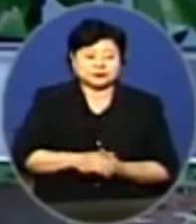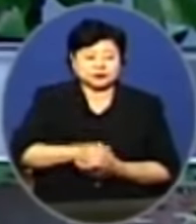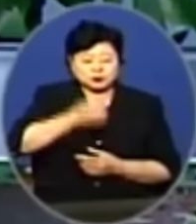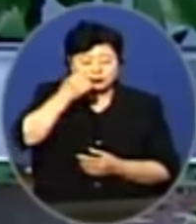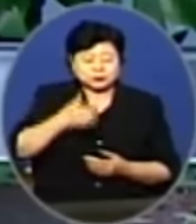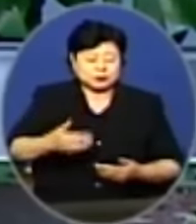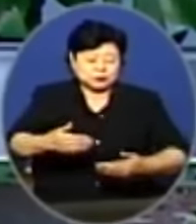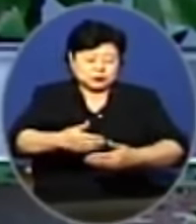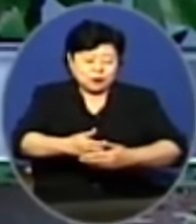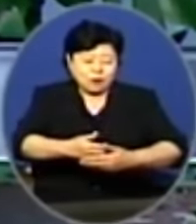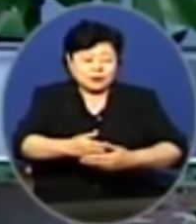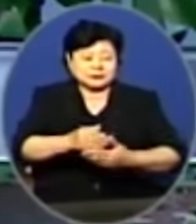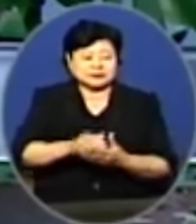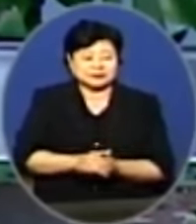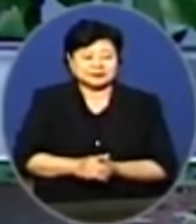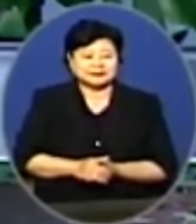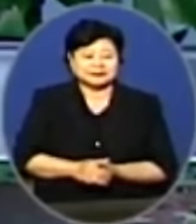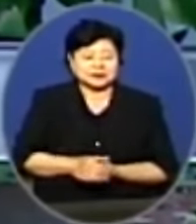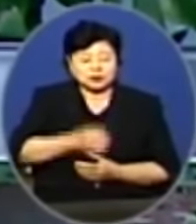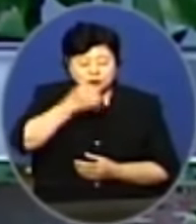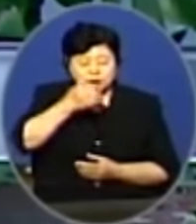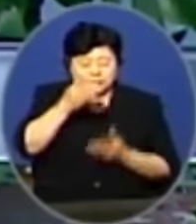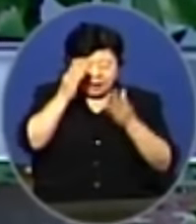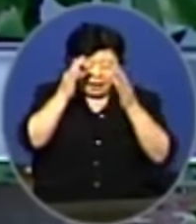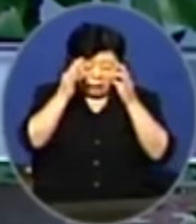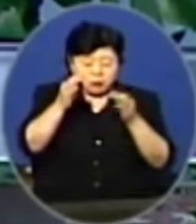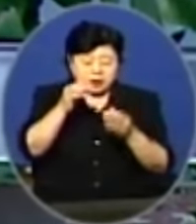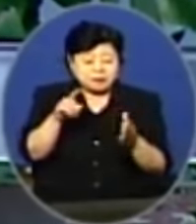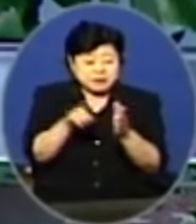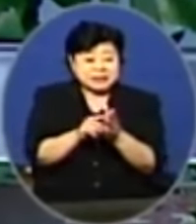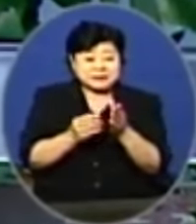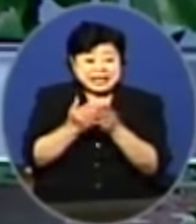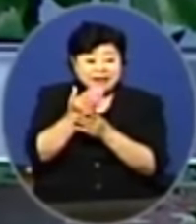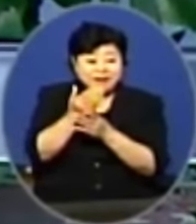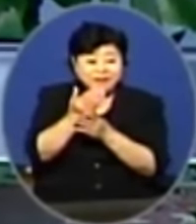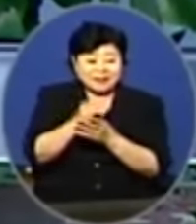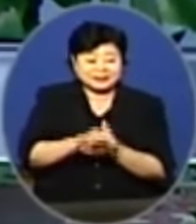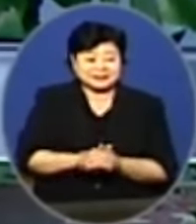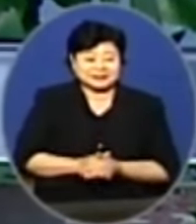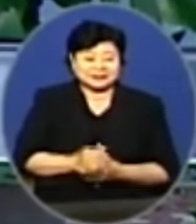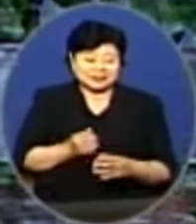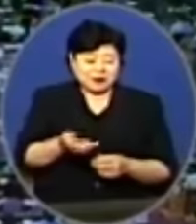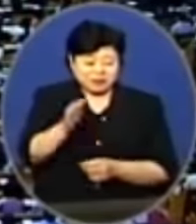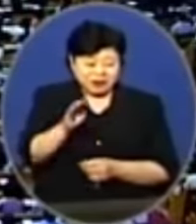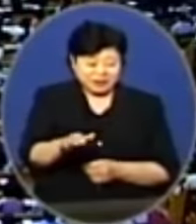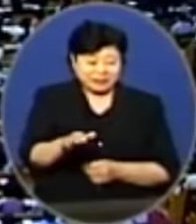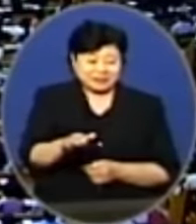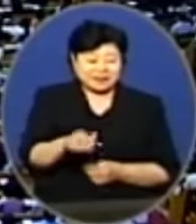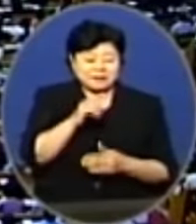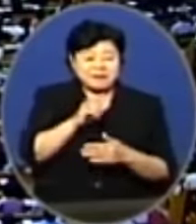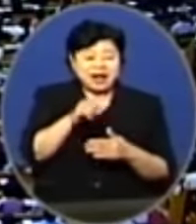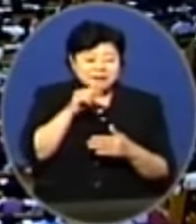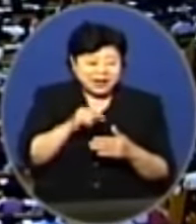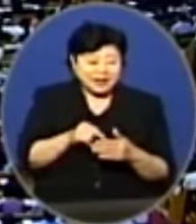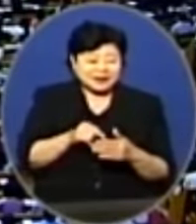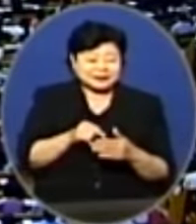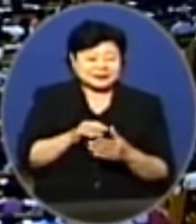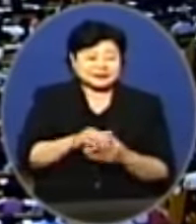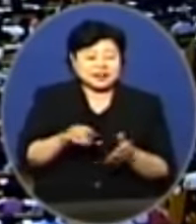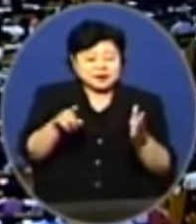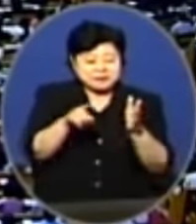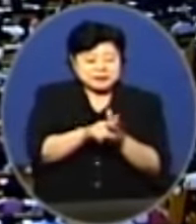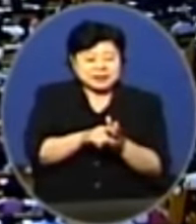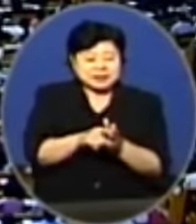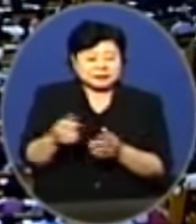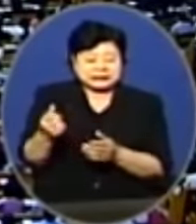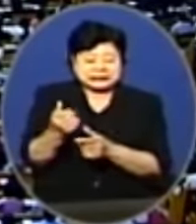꿈을 품고 꿈을 바라보고 있으면 믿음이 생깁니다. 그러면 마음의 믿음을